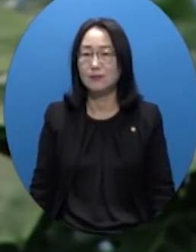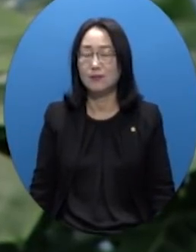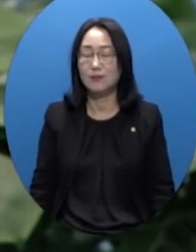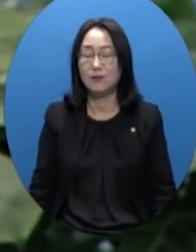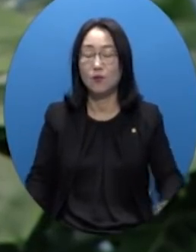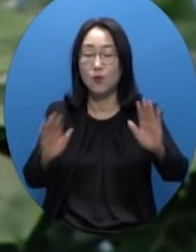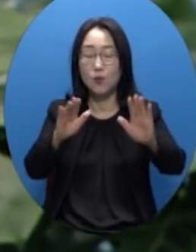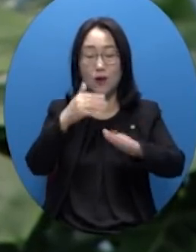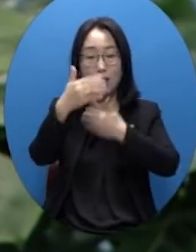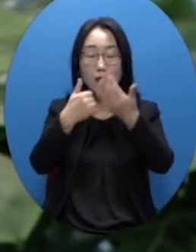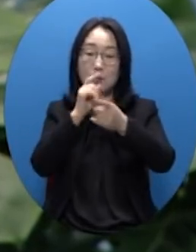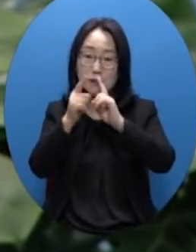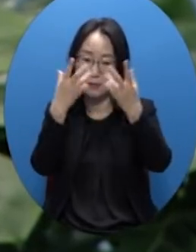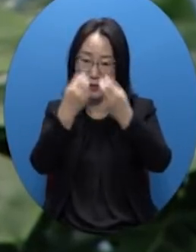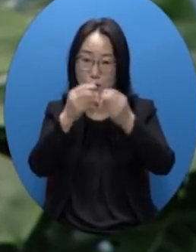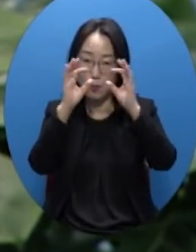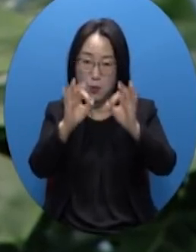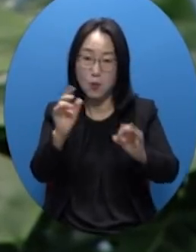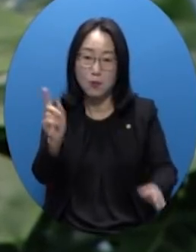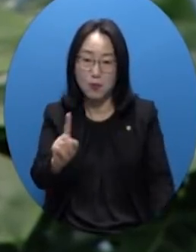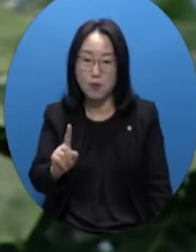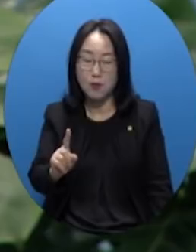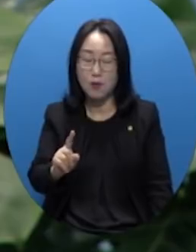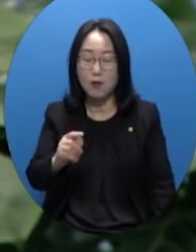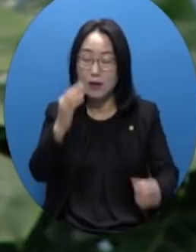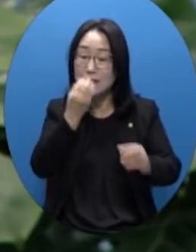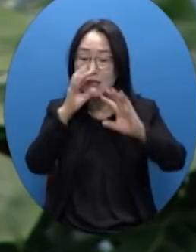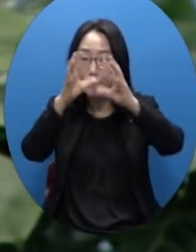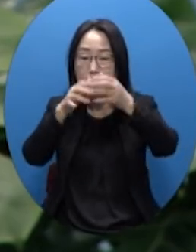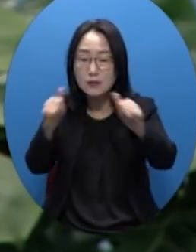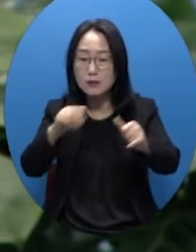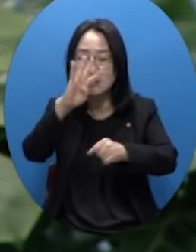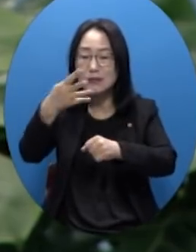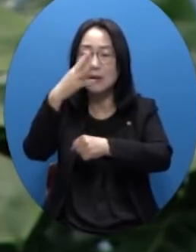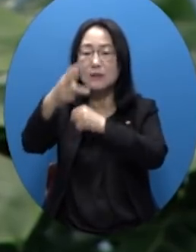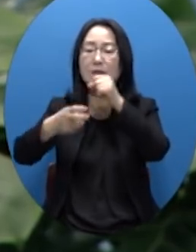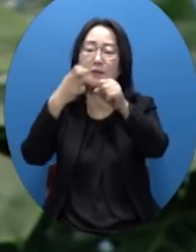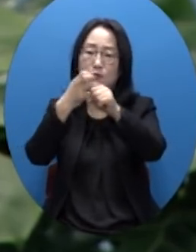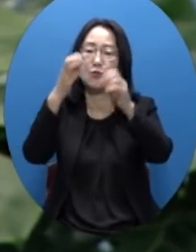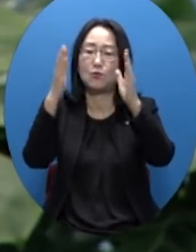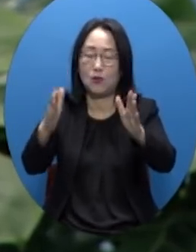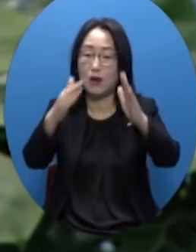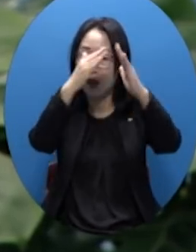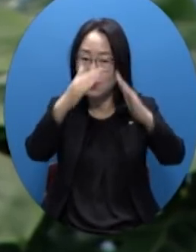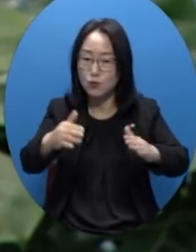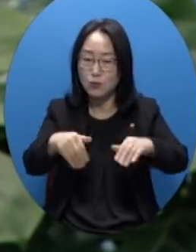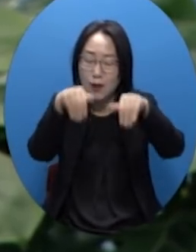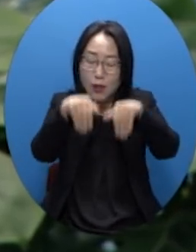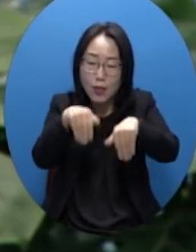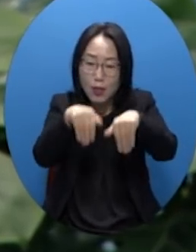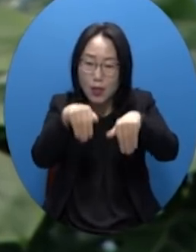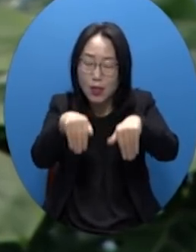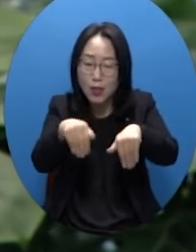오늘의 말씀은 이스라엘 백성들이 430년 동안 애굽에서 종살이 하다가 해방되어